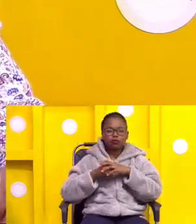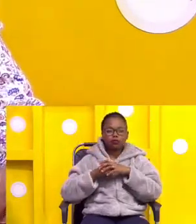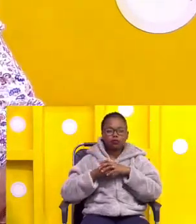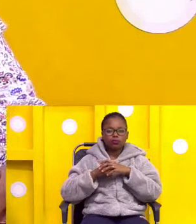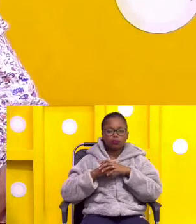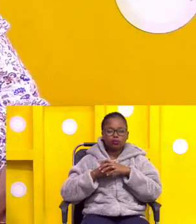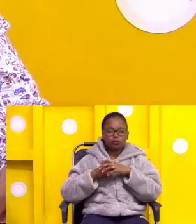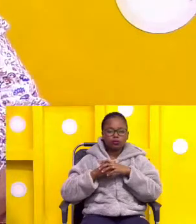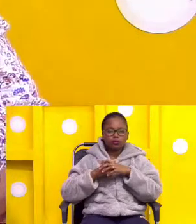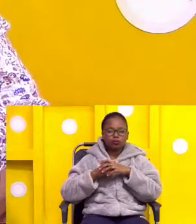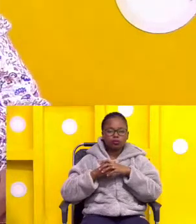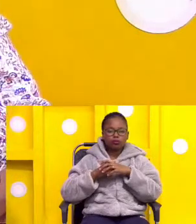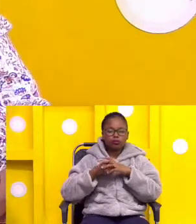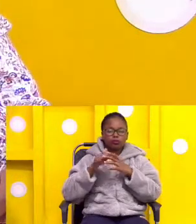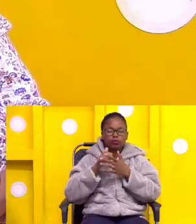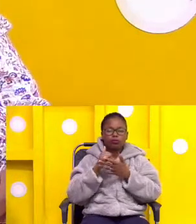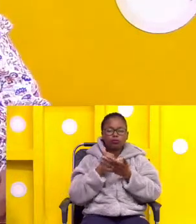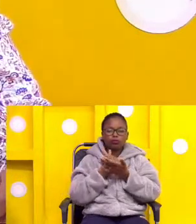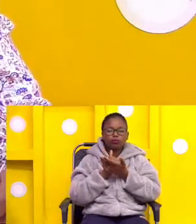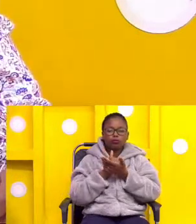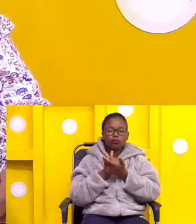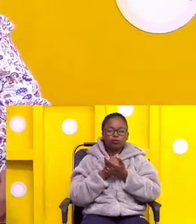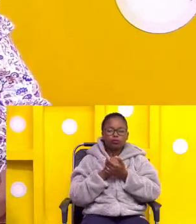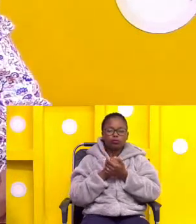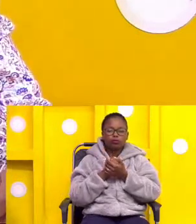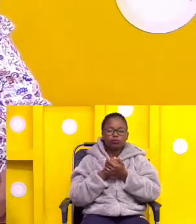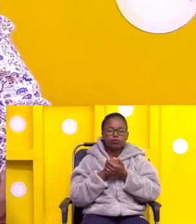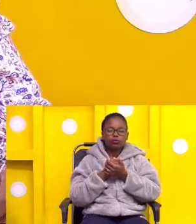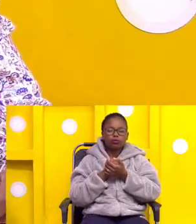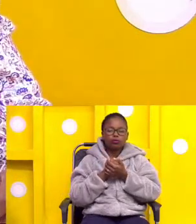bwana asifiwe sana